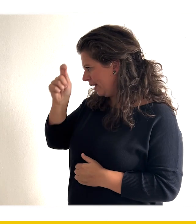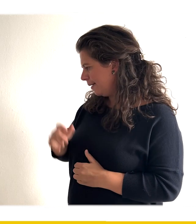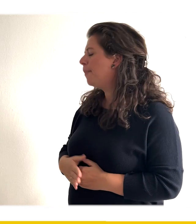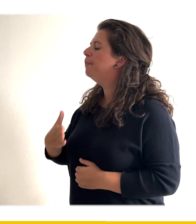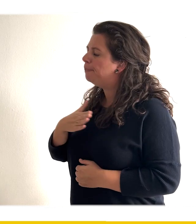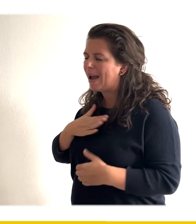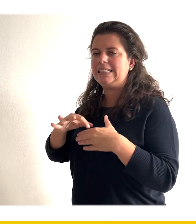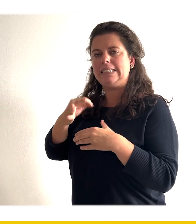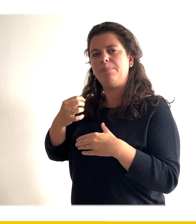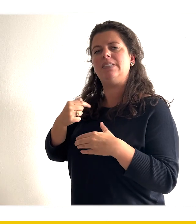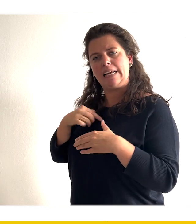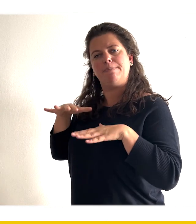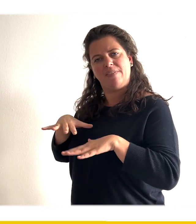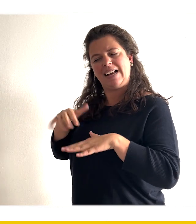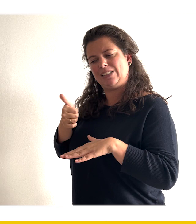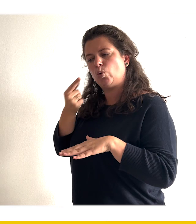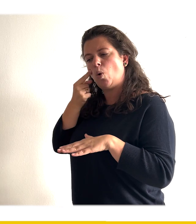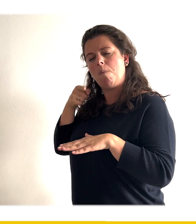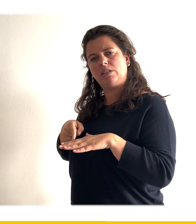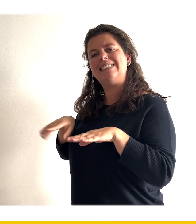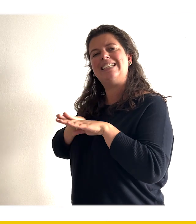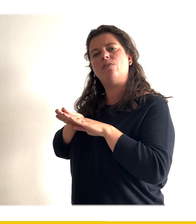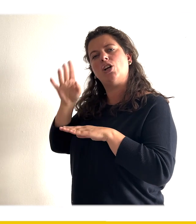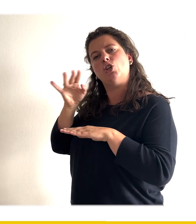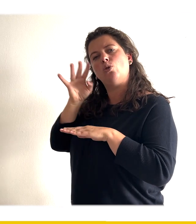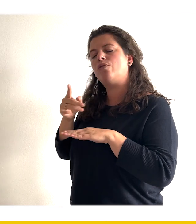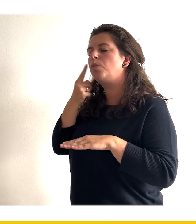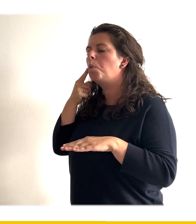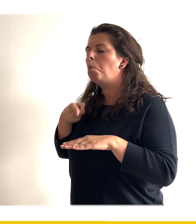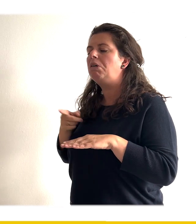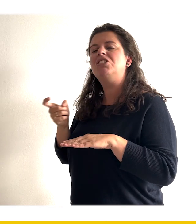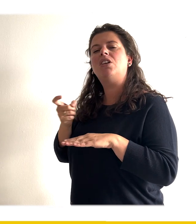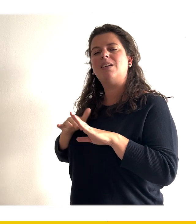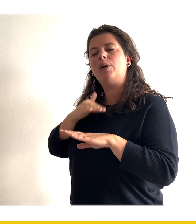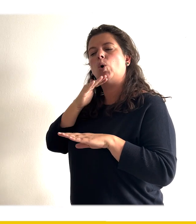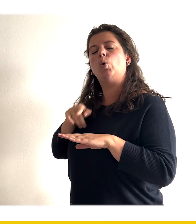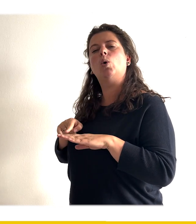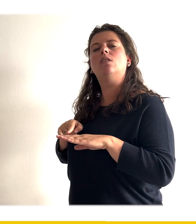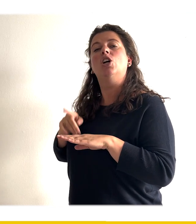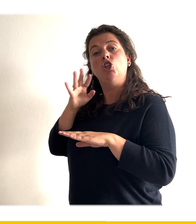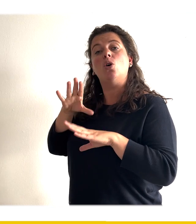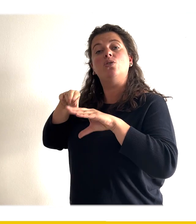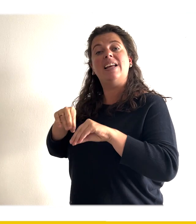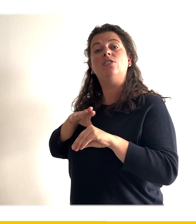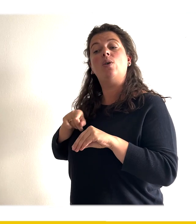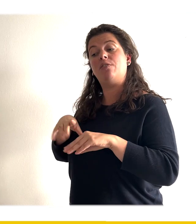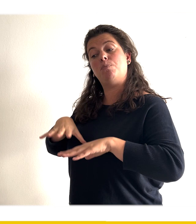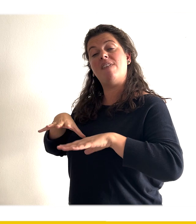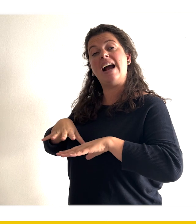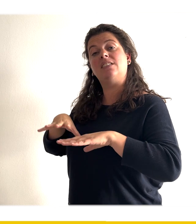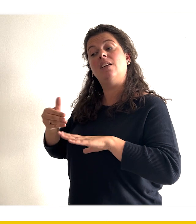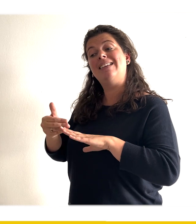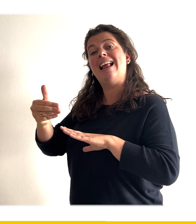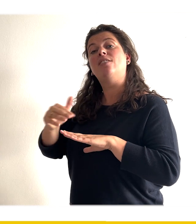bewaard. En ik pas ze goed op, net zoals Jozef. En dan heb ik zo meteen ook weer wat. Dat de Jozef ook, die had genoeg bewaard toen zijn broers kwamen. Dat die genoeg wat eten hadden